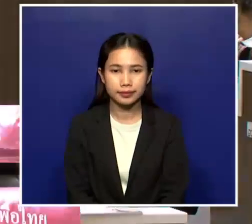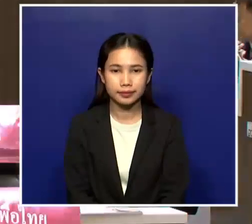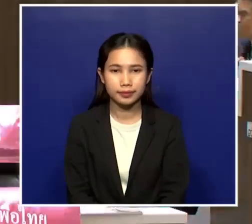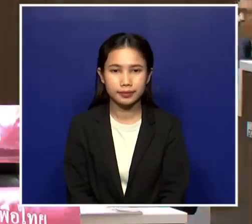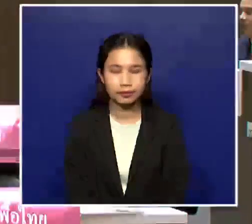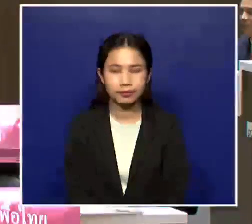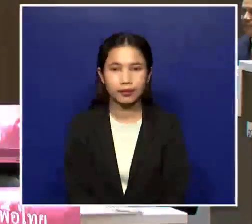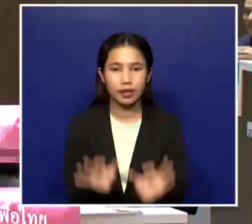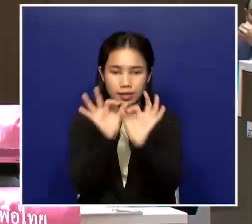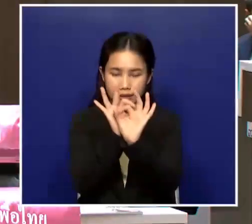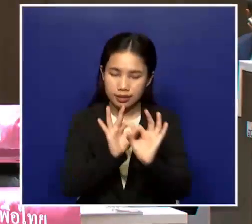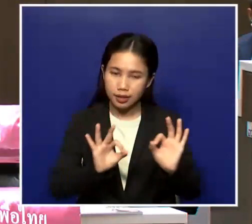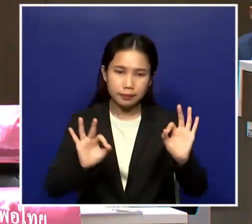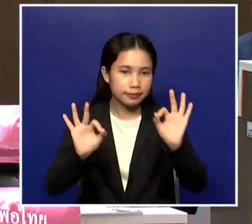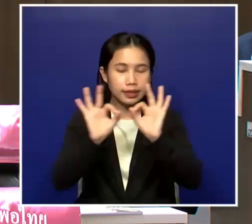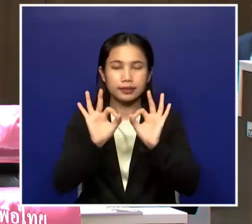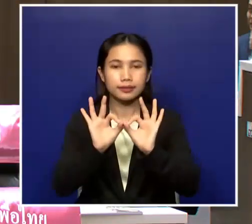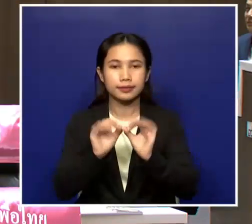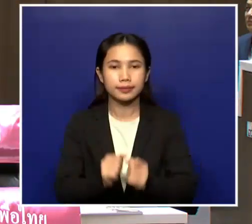เรื่องสำคัญอีกเรื่องนึง